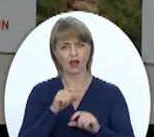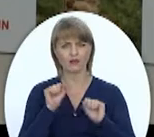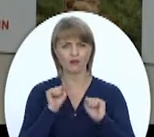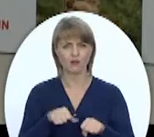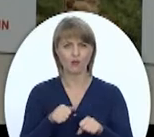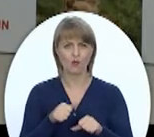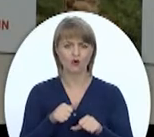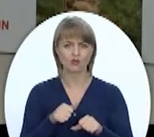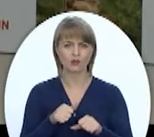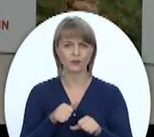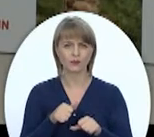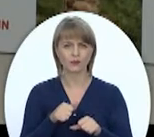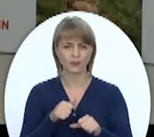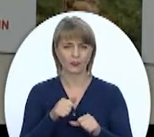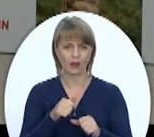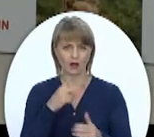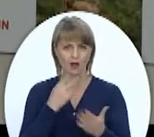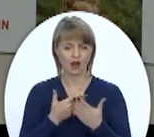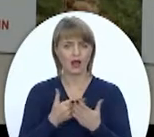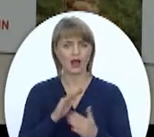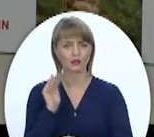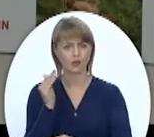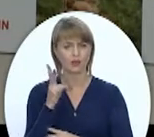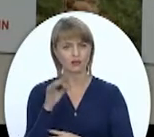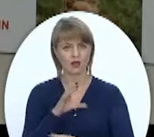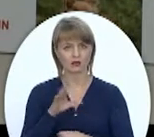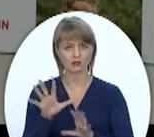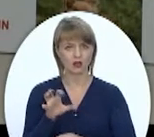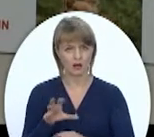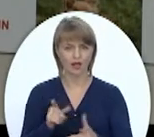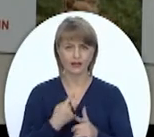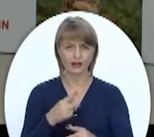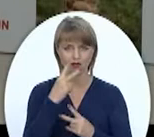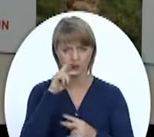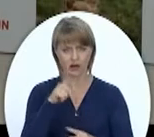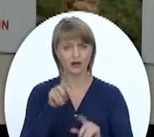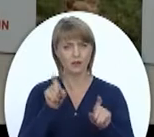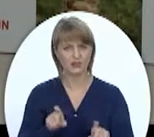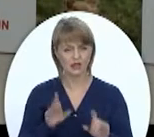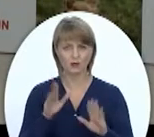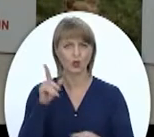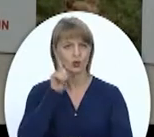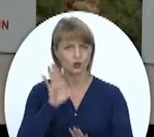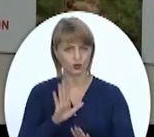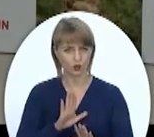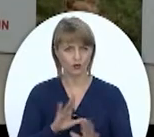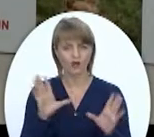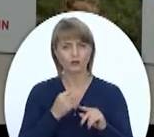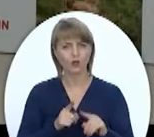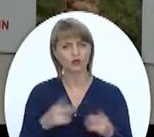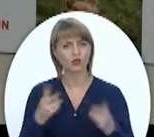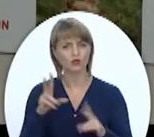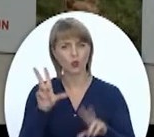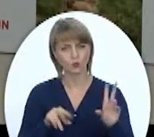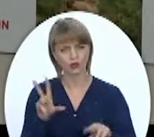неправильно можем позиционировать ребенка, да, на собаке, или неправильно мы его посадим, что ему будет неудобно, начнется спастика. Все это